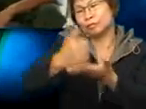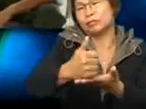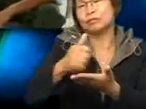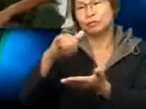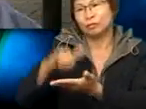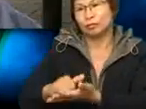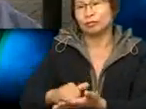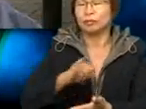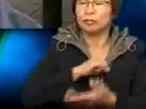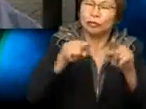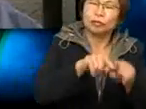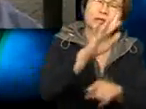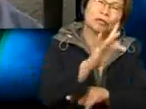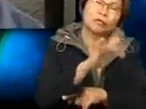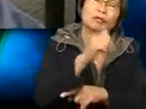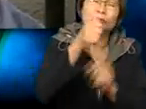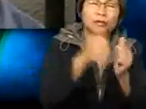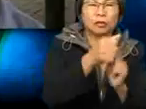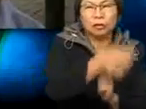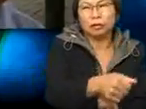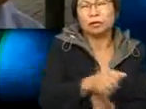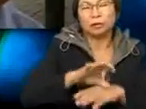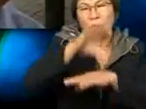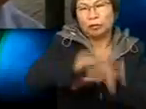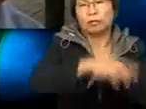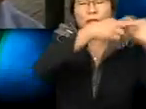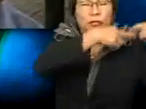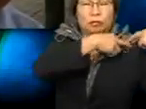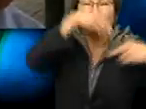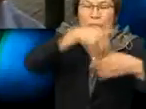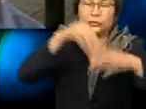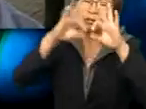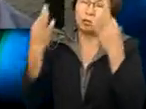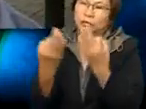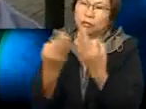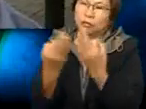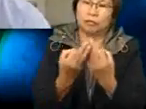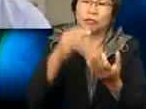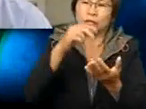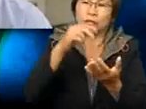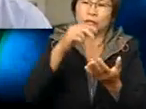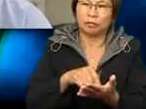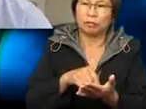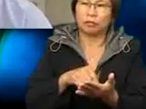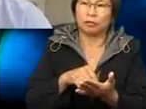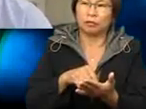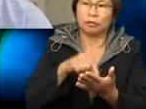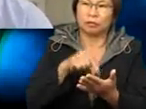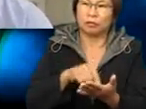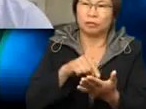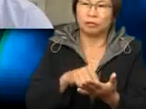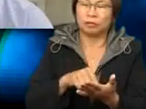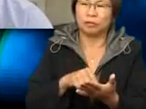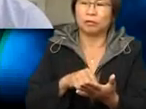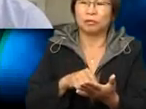kau tu. Aku juga simpati dengan kau, Azmin. Terpaksa memikul tanggungjawab dalam keluarga. Ini dah nasihat aku. Tapi